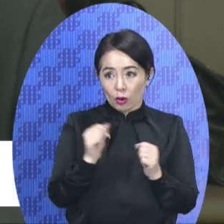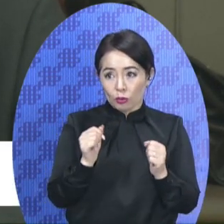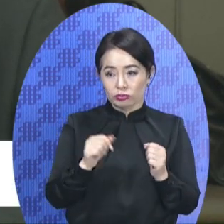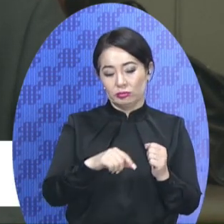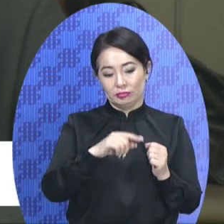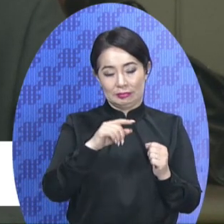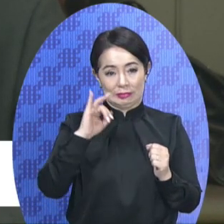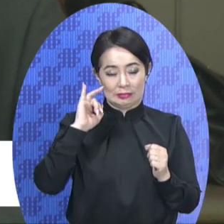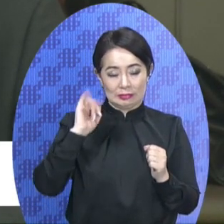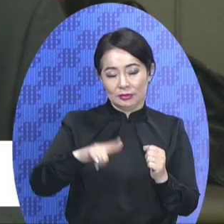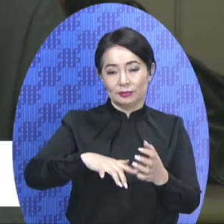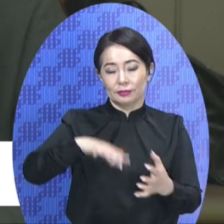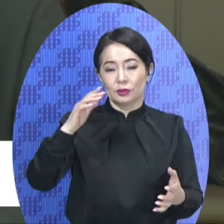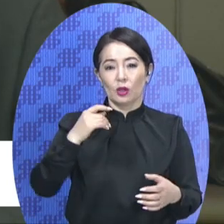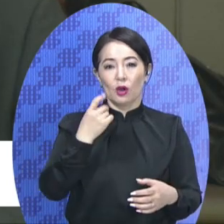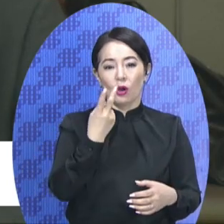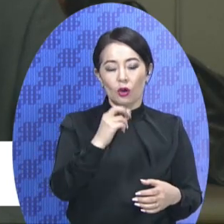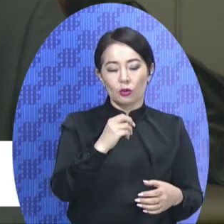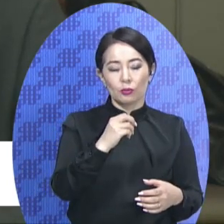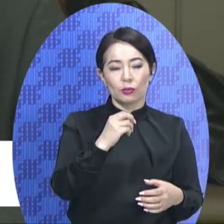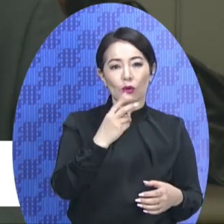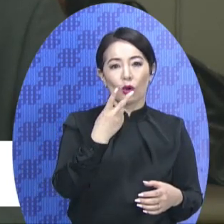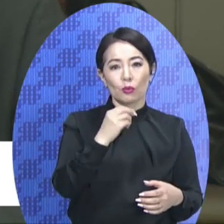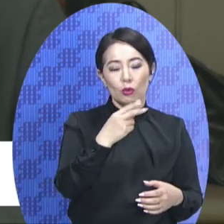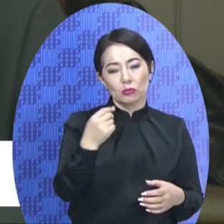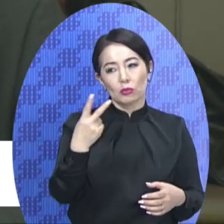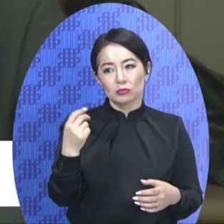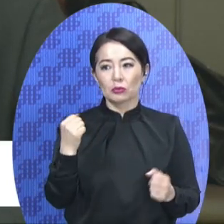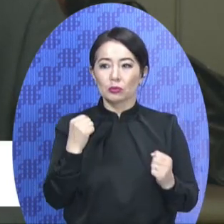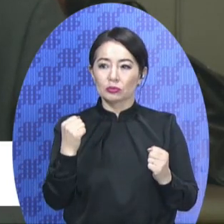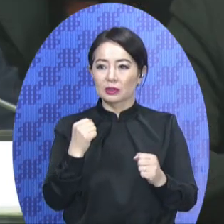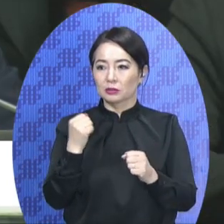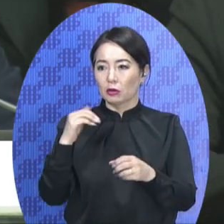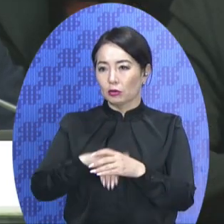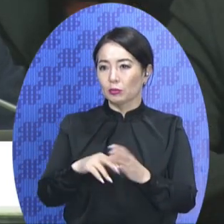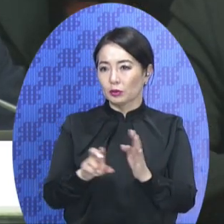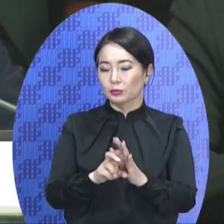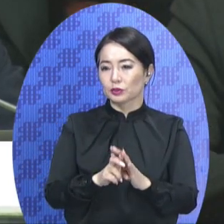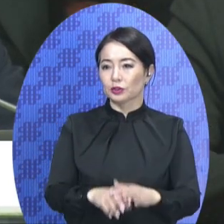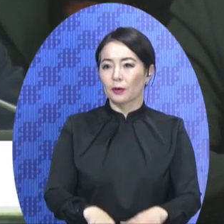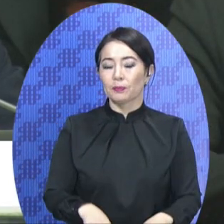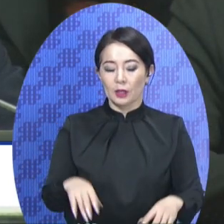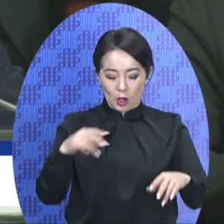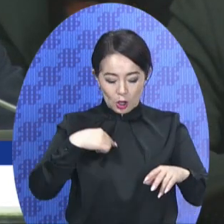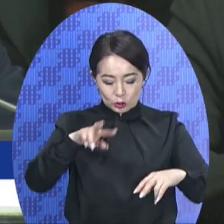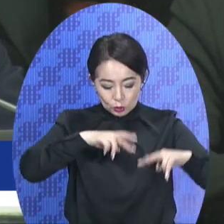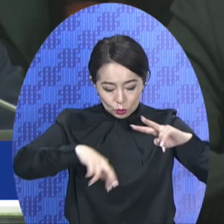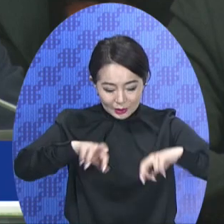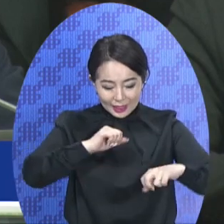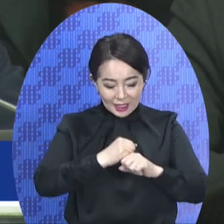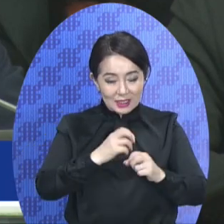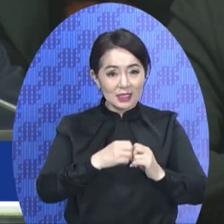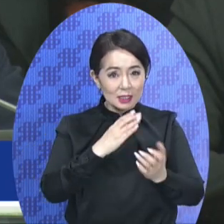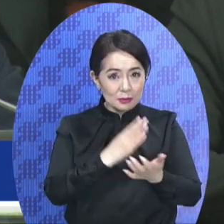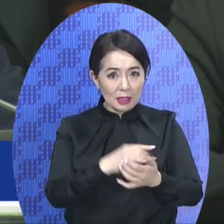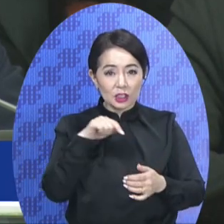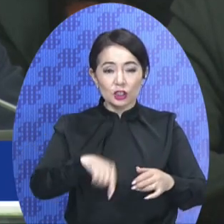энэ 2020 оны үлийг хачаалт бол оролцох боломжтой байх. Судалгааны ажил хийгдэж байгаа. За судалгааны ажлын хүрээнд